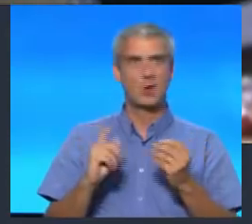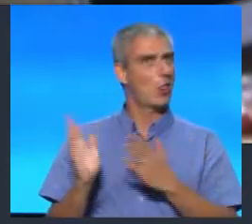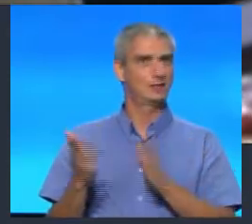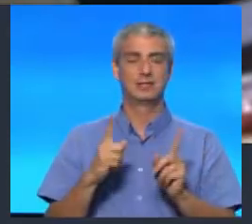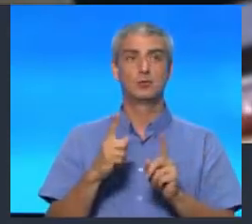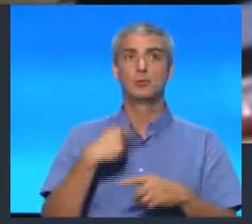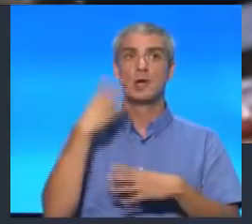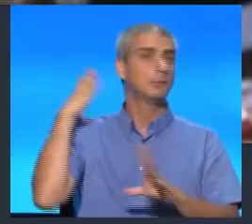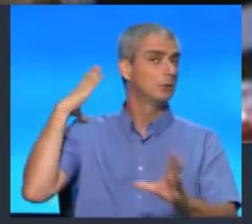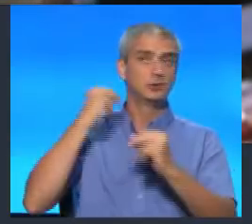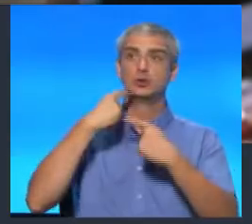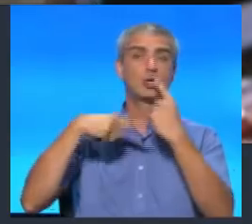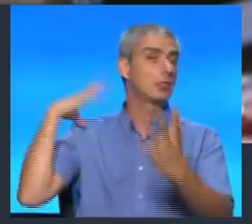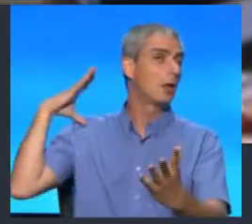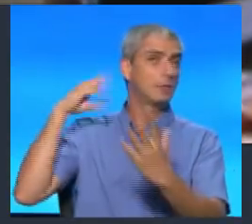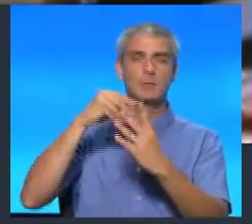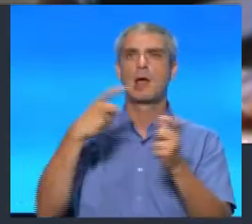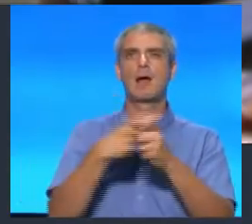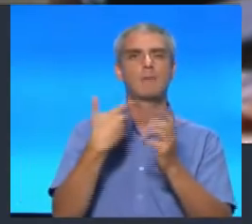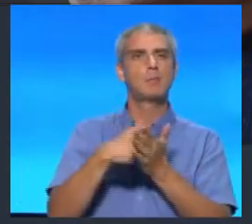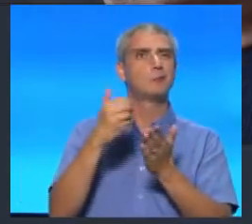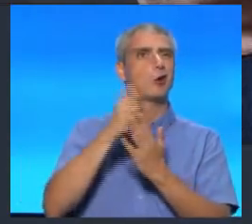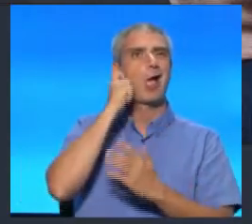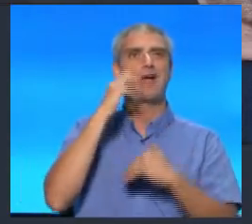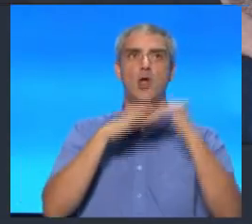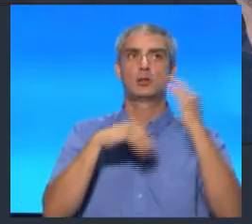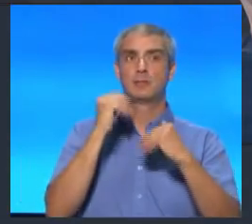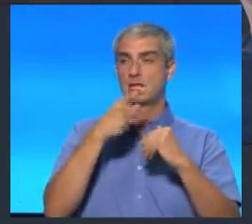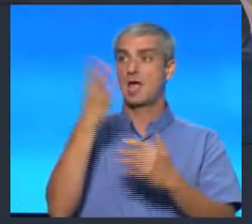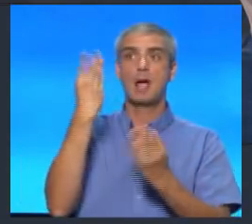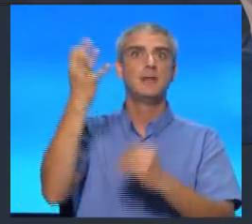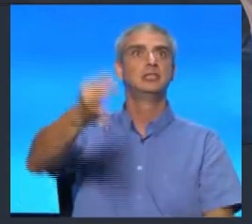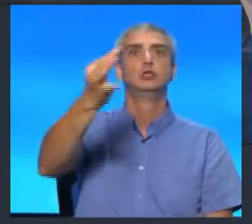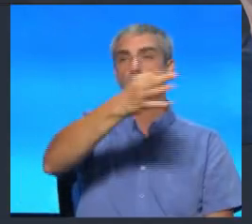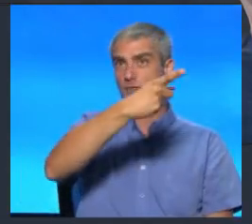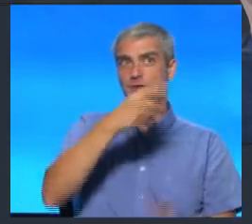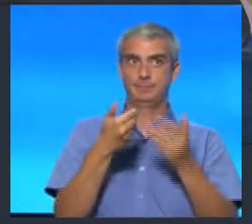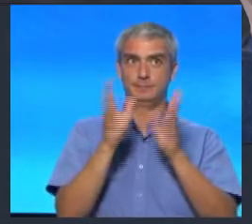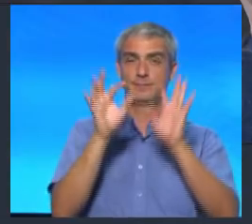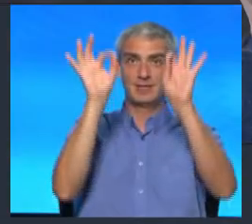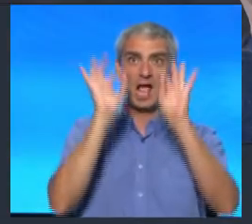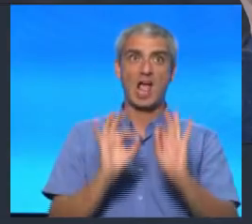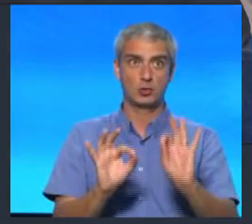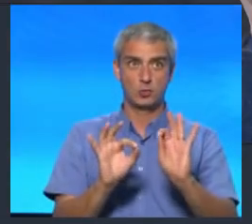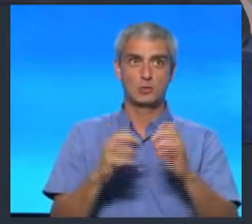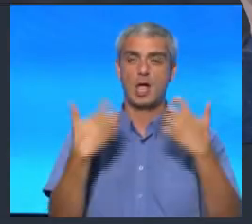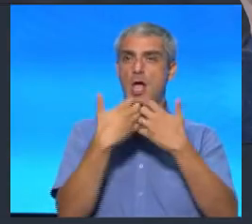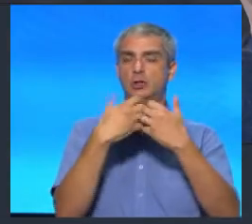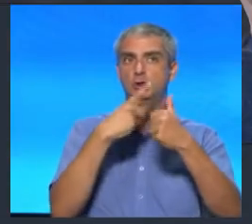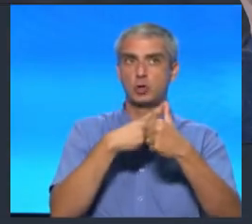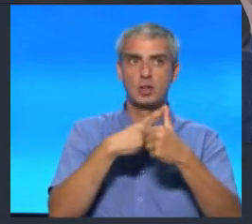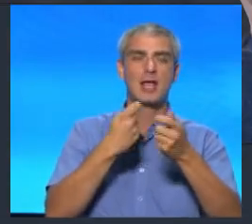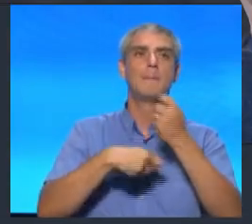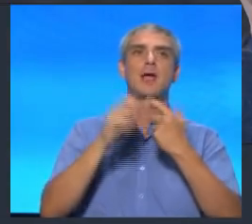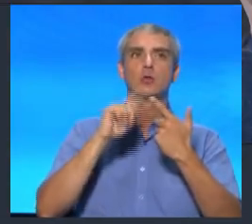במשך השנים, החברה שלו המשיכה בעבירות הבנייה. ביישובים רבים שבהם פתחה הרשת חנויות, באשדוד, בארטוביה,